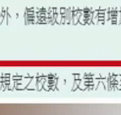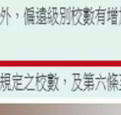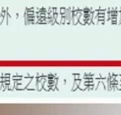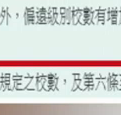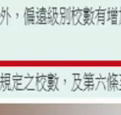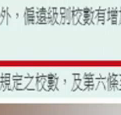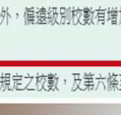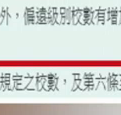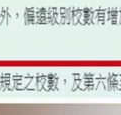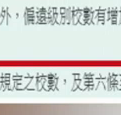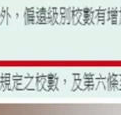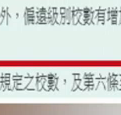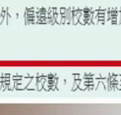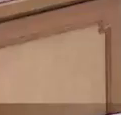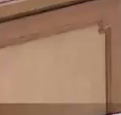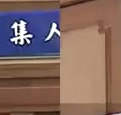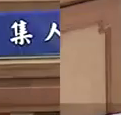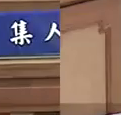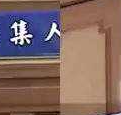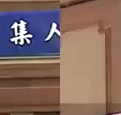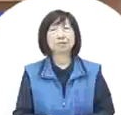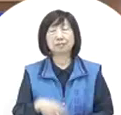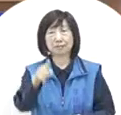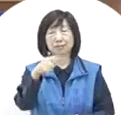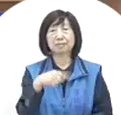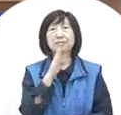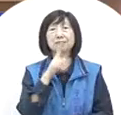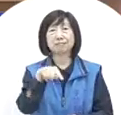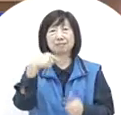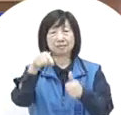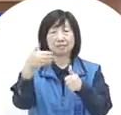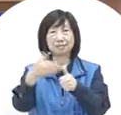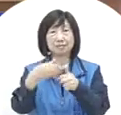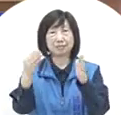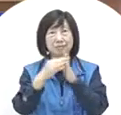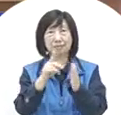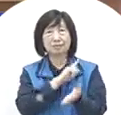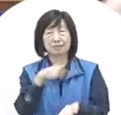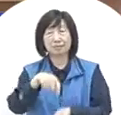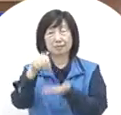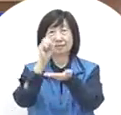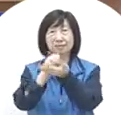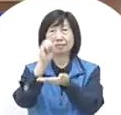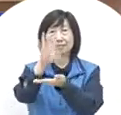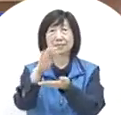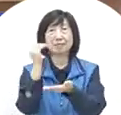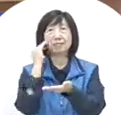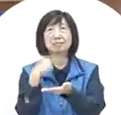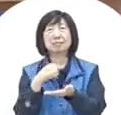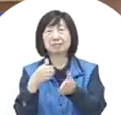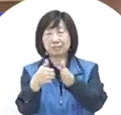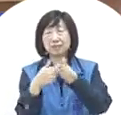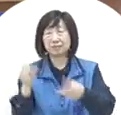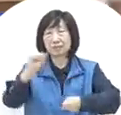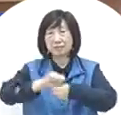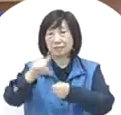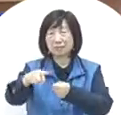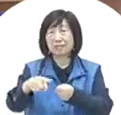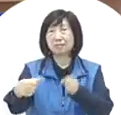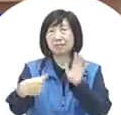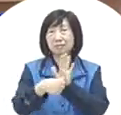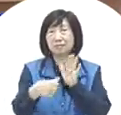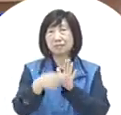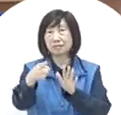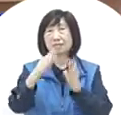的这个学校名单，而且如果说偏乡这个集聚的学校有必要增加时，市府各机